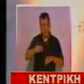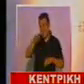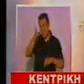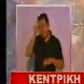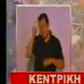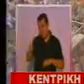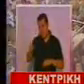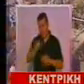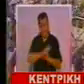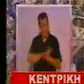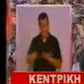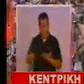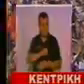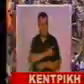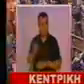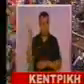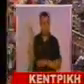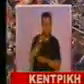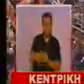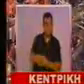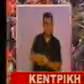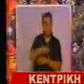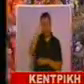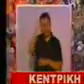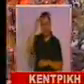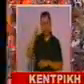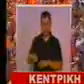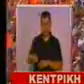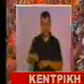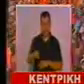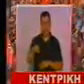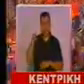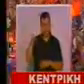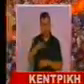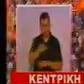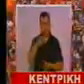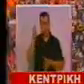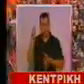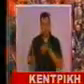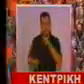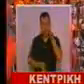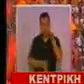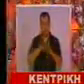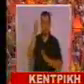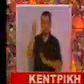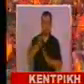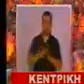Γερμανοί, οι οποίοι άλλωστε μέχρι τώρα έχουν μιλήσει πολύ ανοιχτά για αυτό το θέμα.